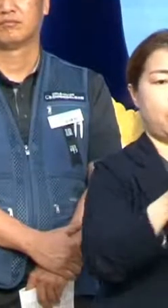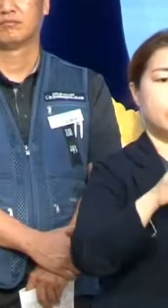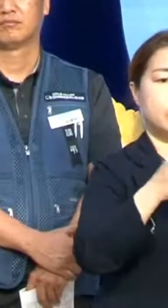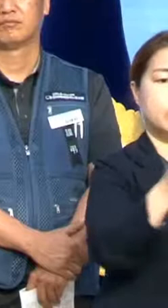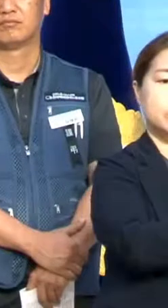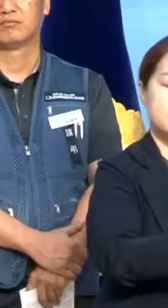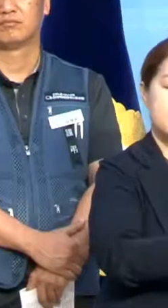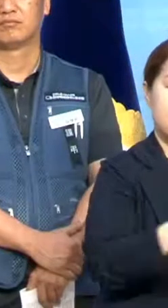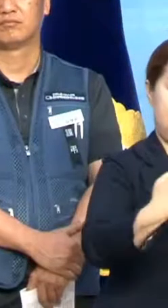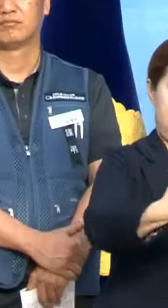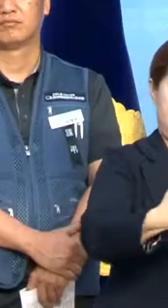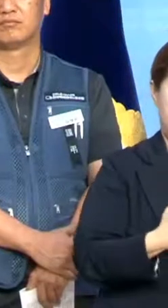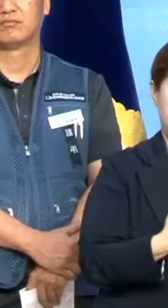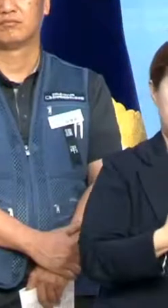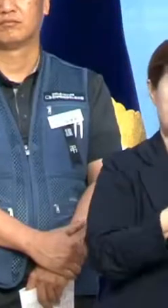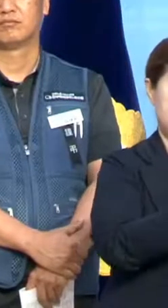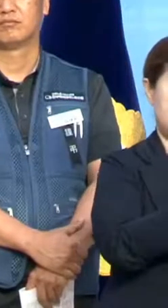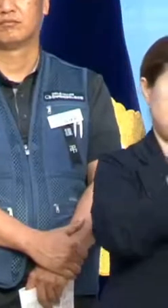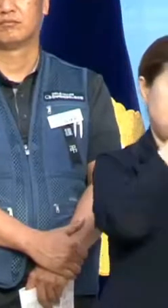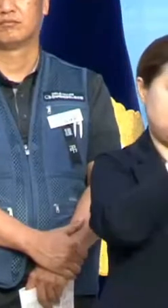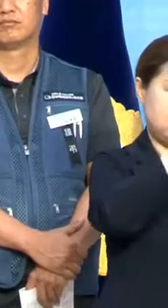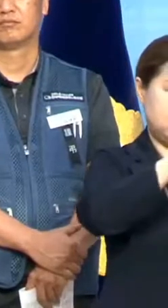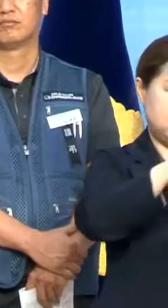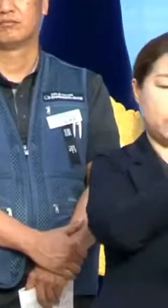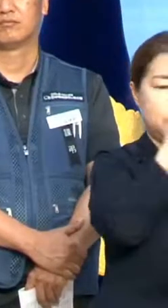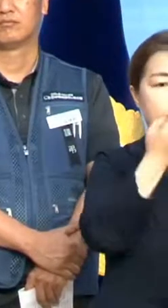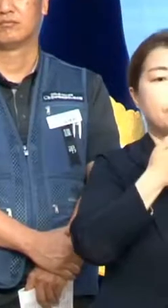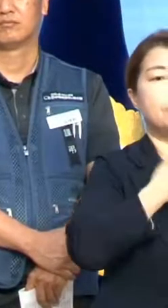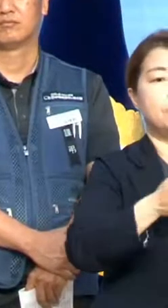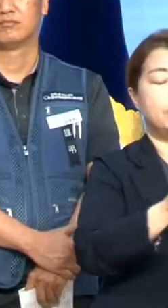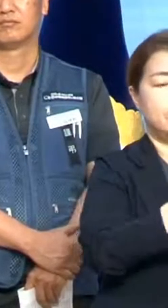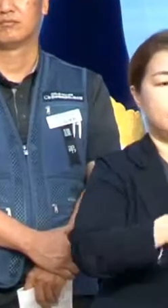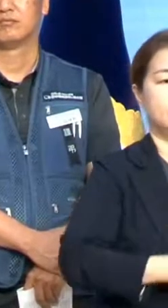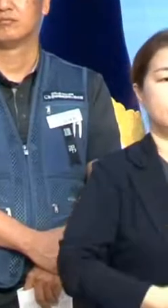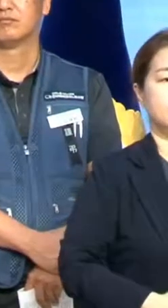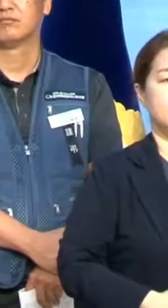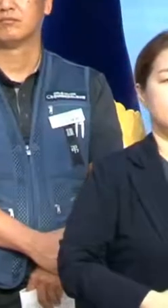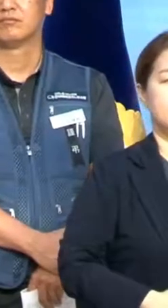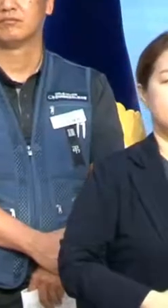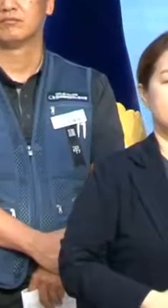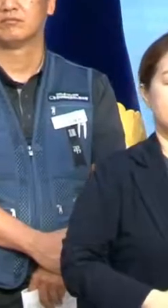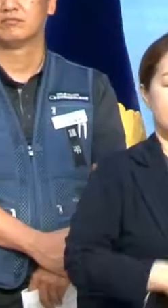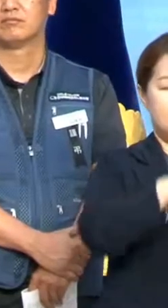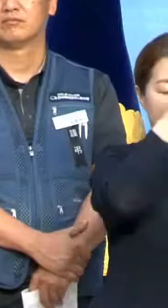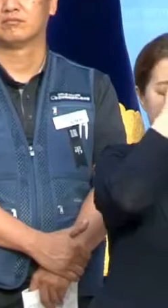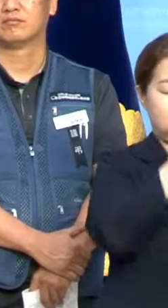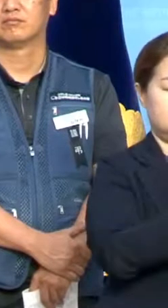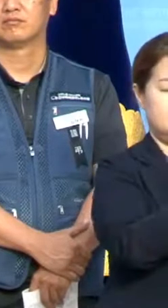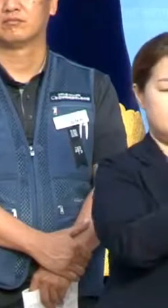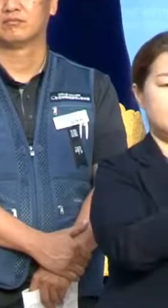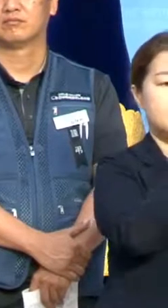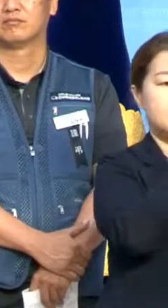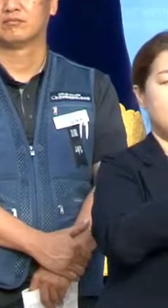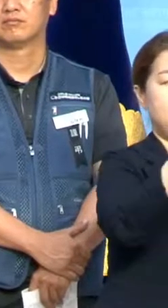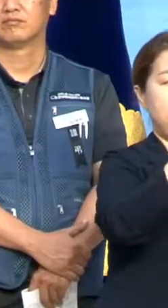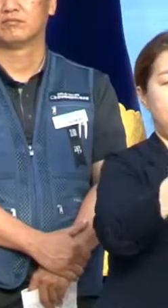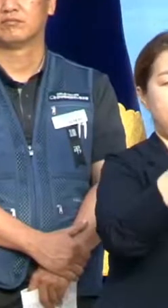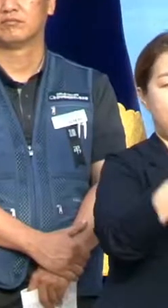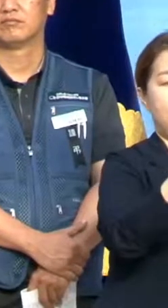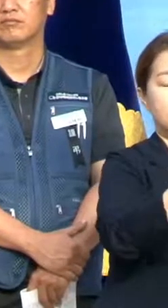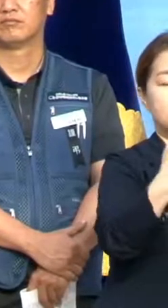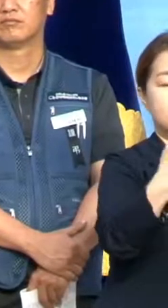으로 z 부터 제출받은 자료로도 확인이 가능했습니다 질병 재해 자 전체 150 사건 중